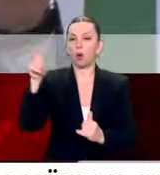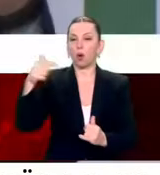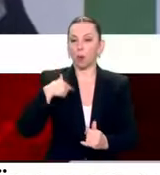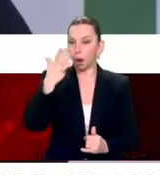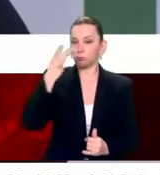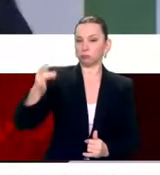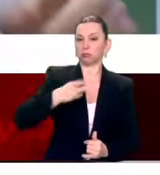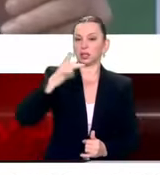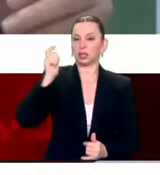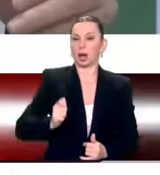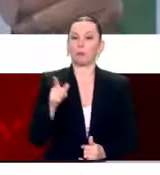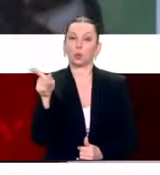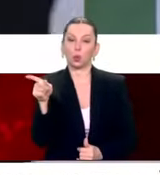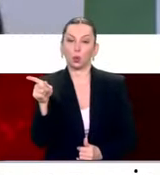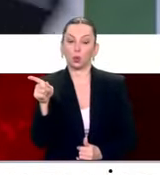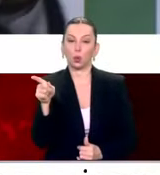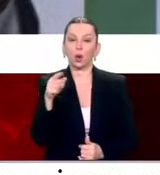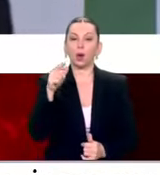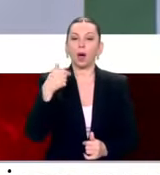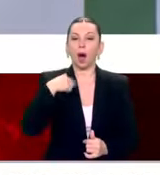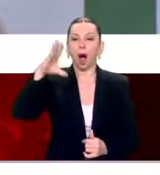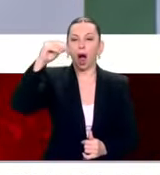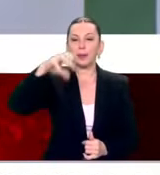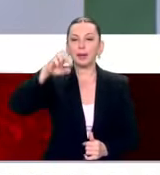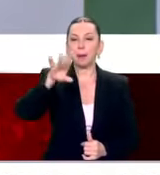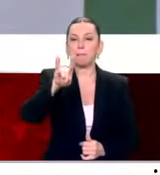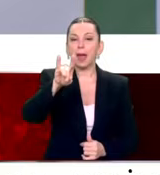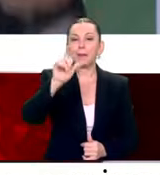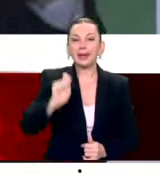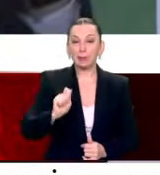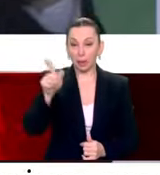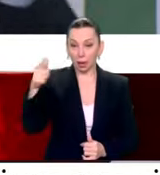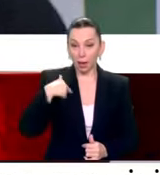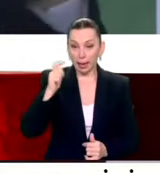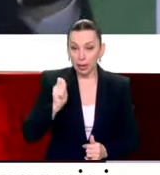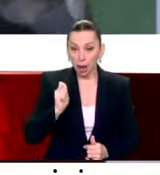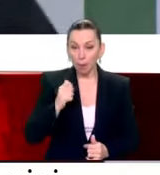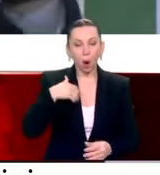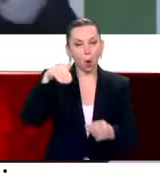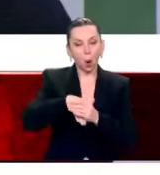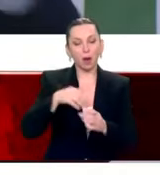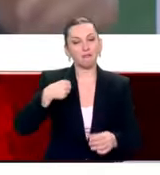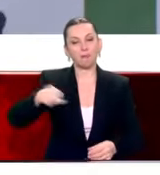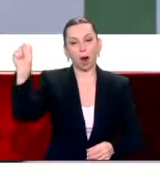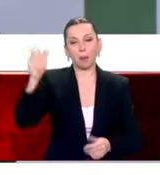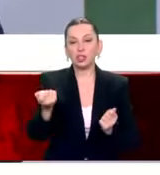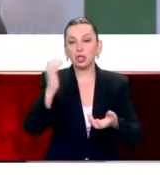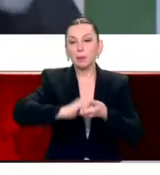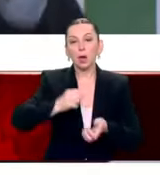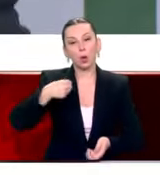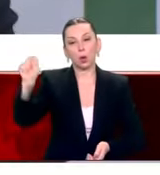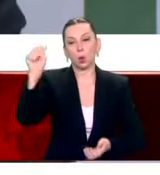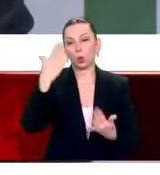sayan, insan yerine koymayan, bize AKP gibi, MHP gibi yaklaşan insanlara ne oy, ne işbirliği, ne de güç